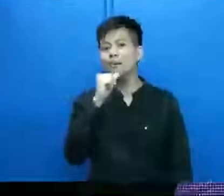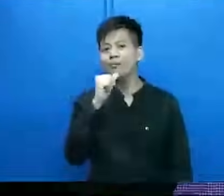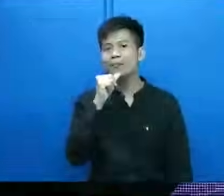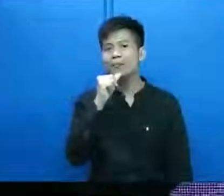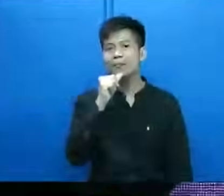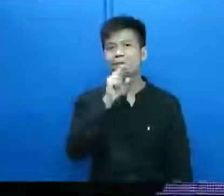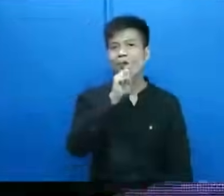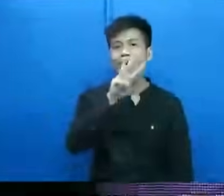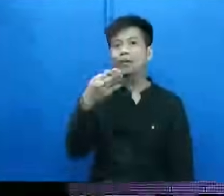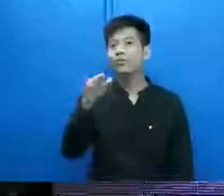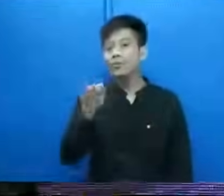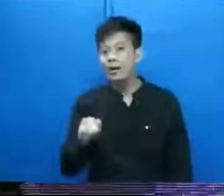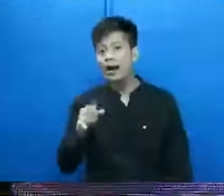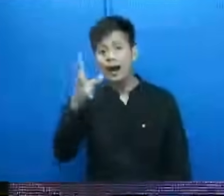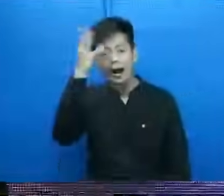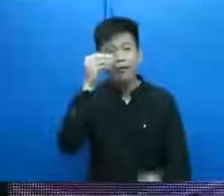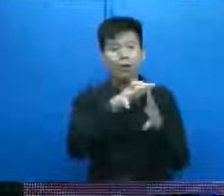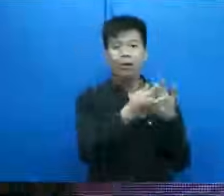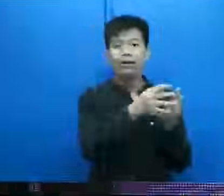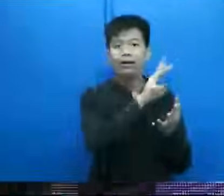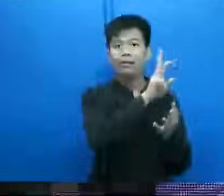bawah dan hafal Quran 30 juz?